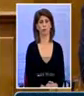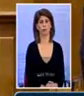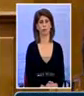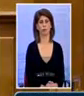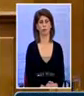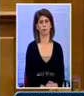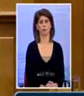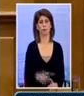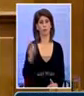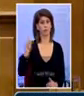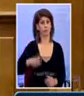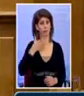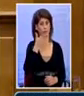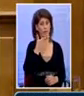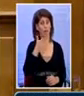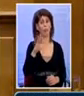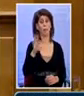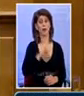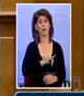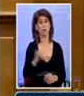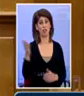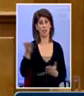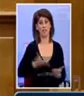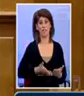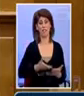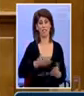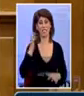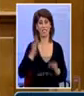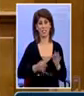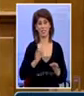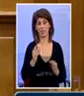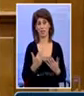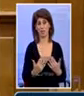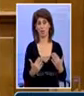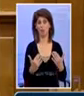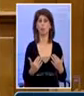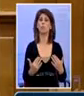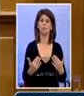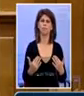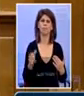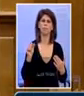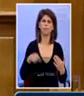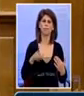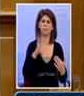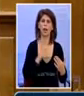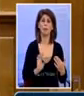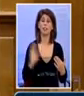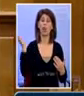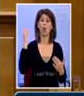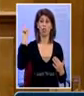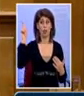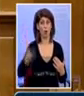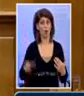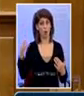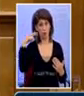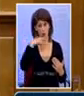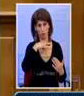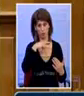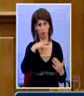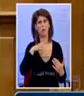Ξομολογητικά μας είπε ότι ο ίδιος δεν θα επέλεγε ποτέ να φέρει συζήτηση στη Βουλή. Πράγματι, όσο ήταν Πρωθυπουργός,